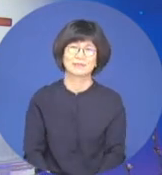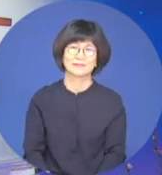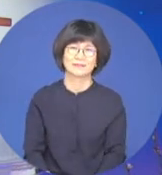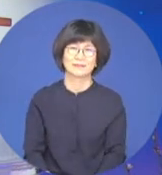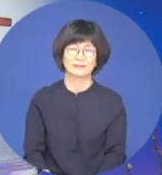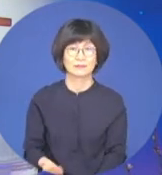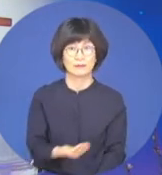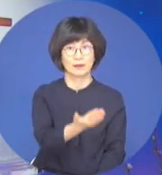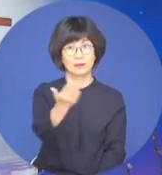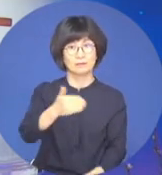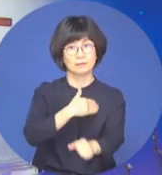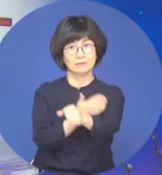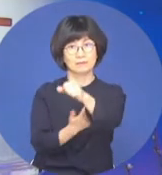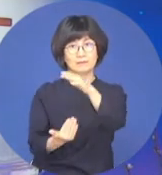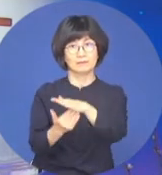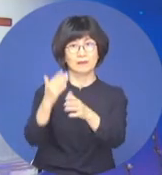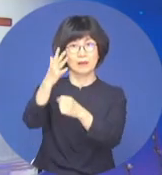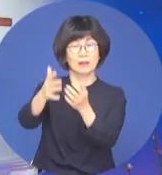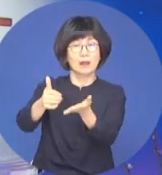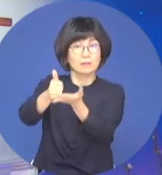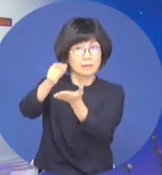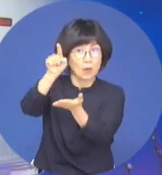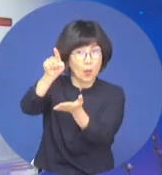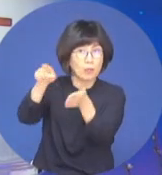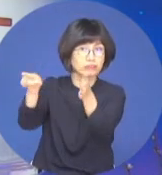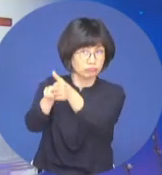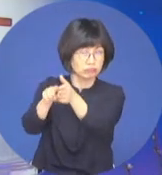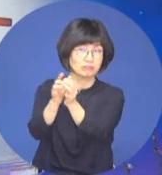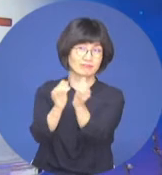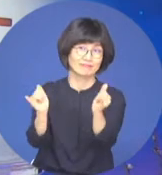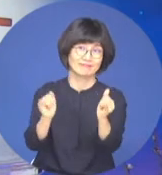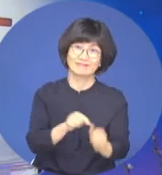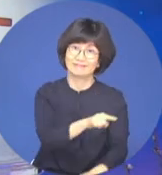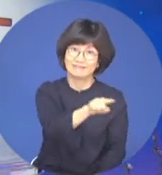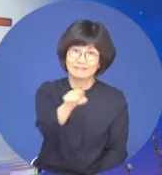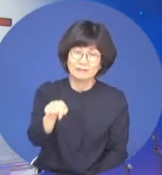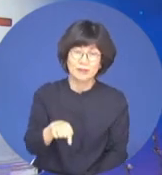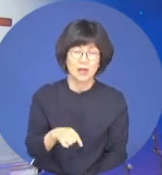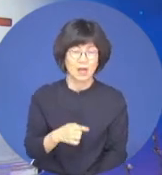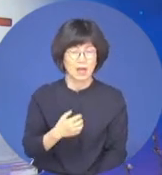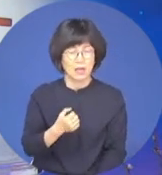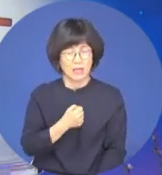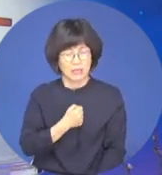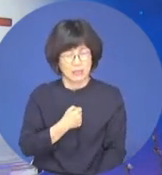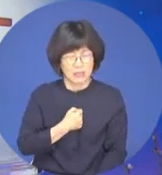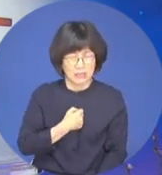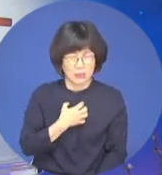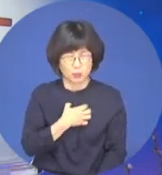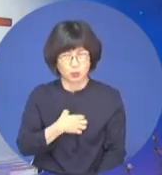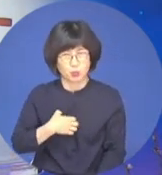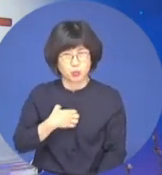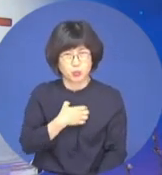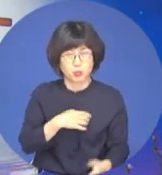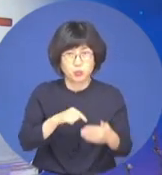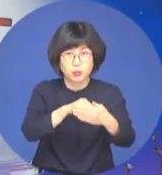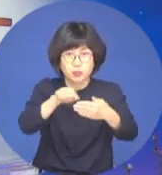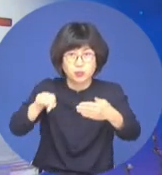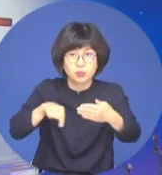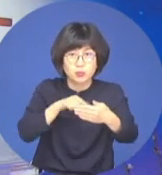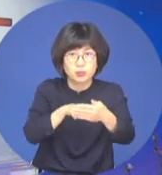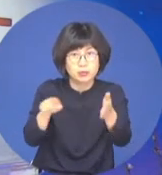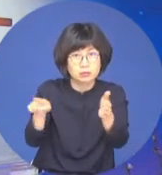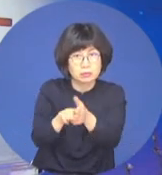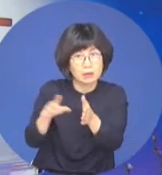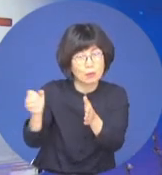여러분, 전능하신 하나님을 신뢰하는 사람은 많은 근심 속에서도 믿음으로 사는